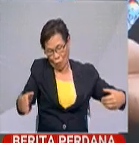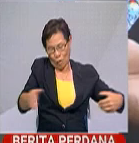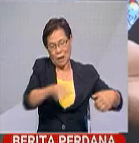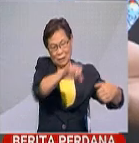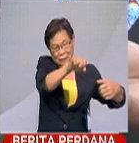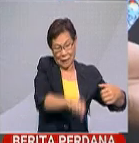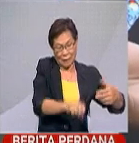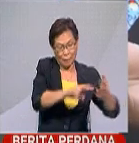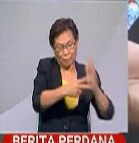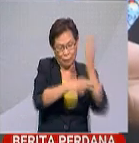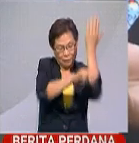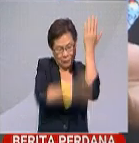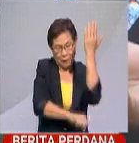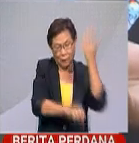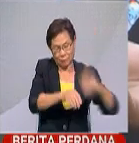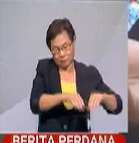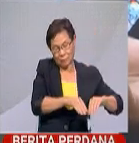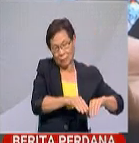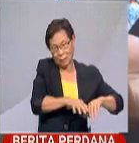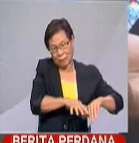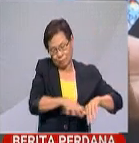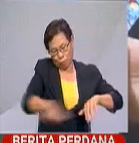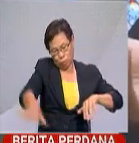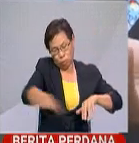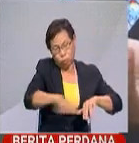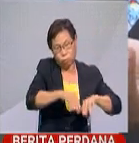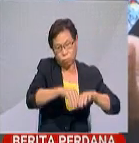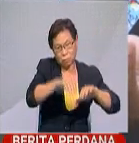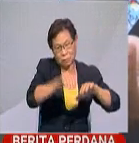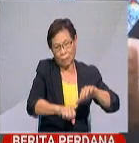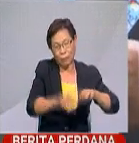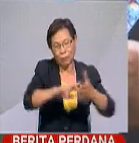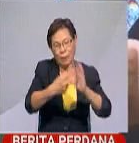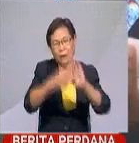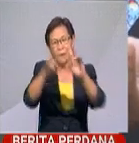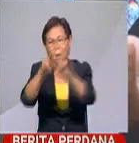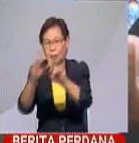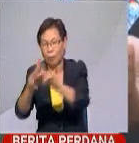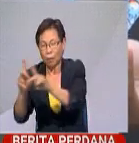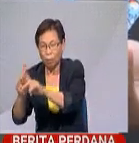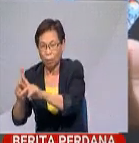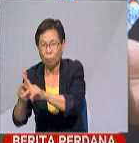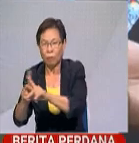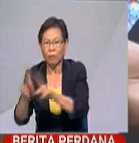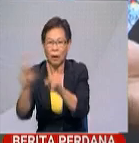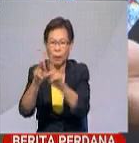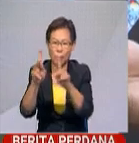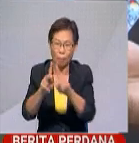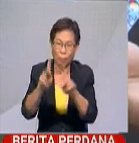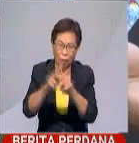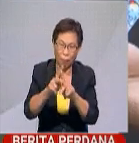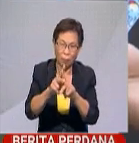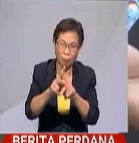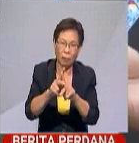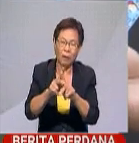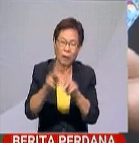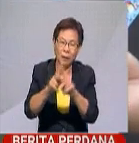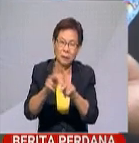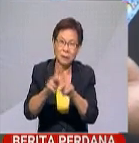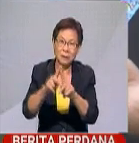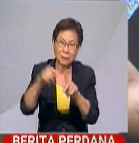selatan Hutan Cemaran Banti. Bermaksud kampung-kampung ataupun ladang-ladang yang di bawah Hutan Cemaran Banti, insyaAllah dia akan